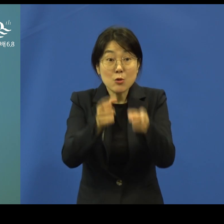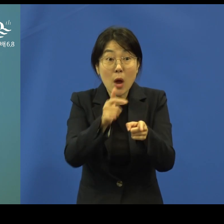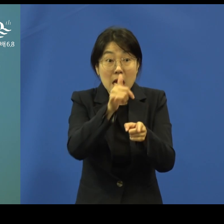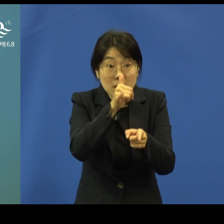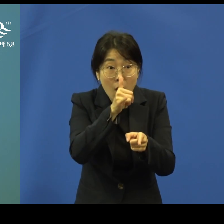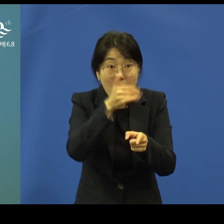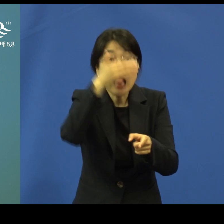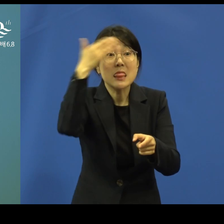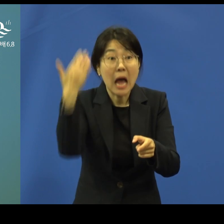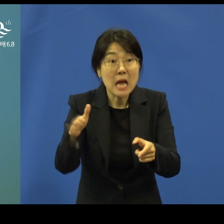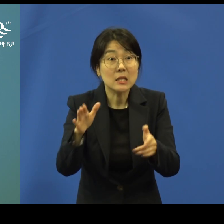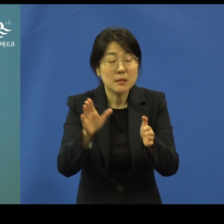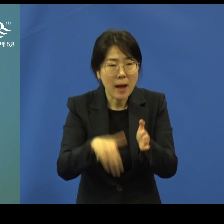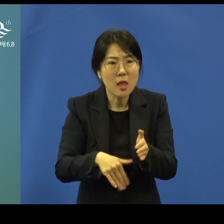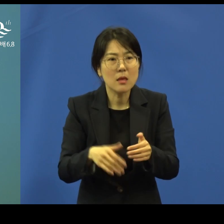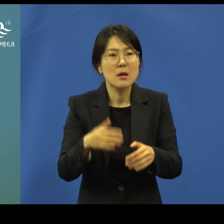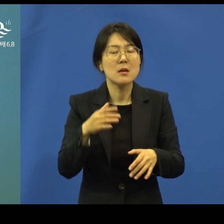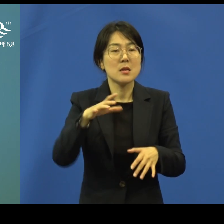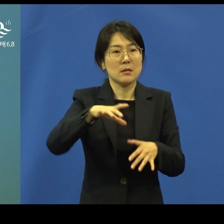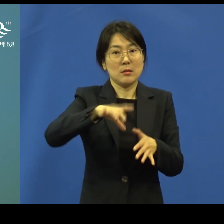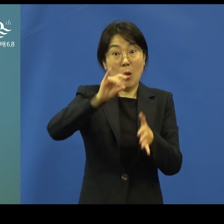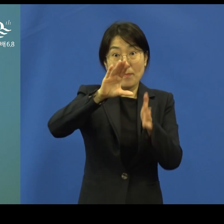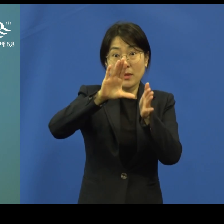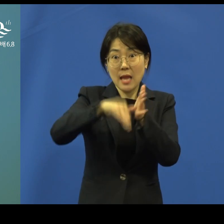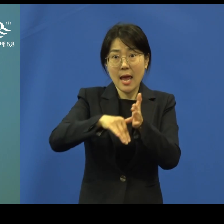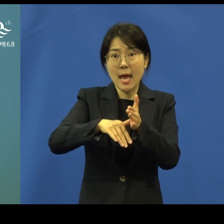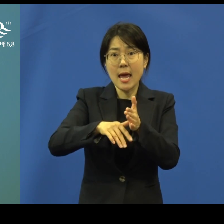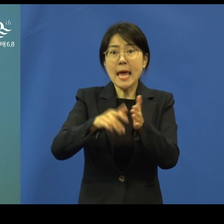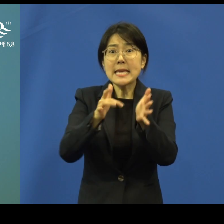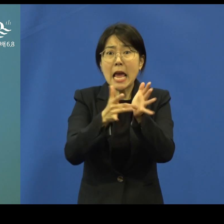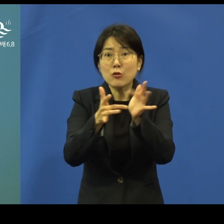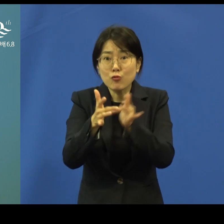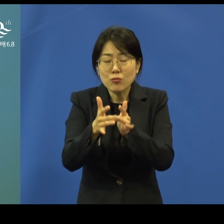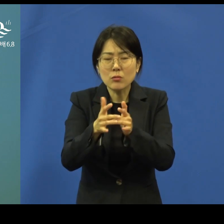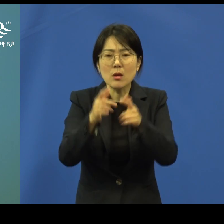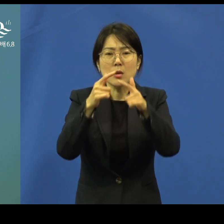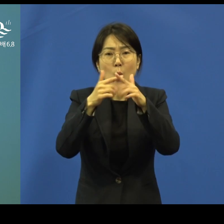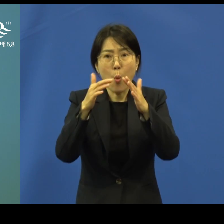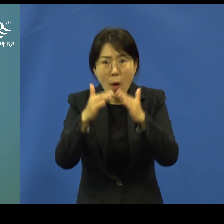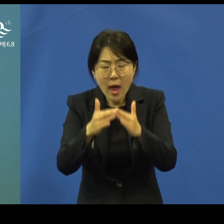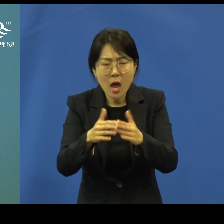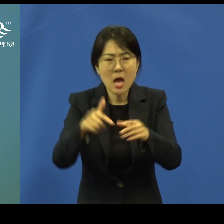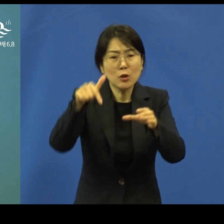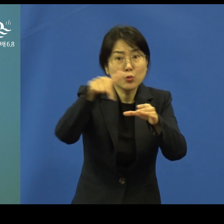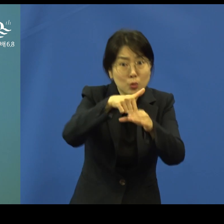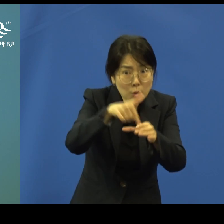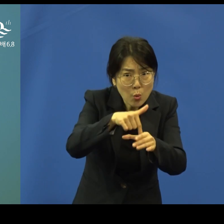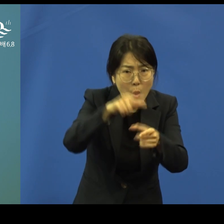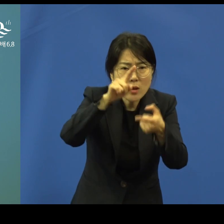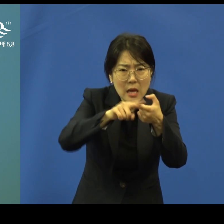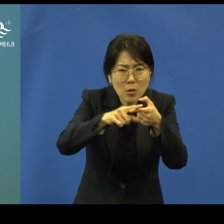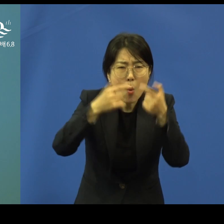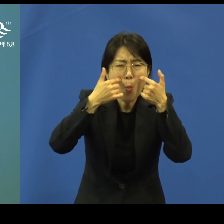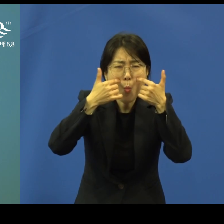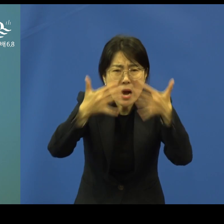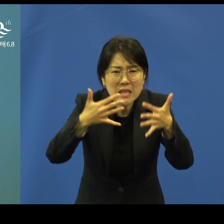있었다면 좋을 수도 있지만, 그렇지 않은 경우에는 이제 이 신앙이 고착화될 때 그